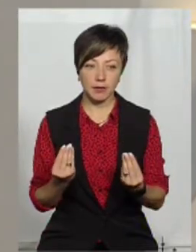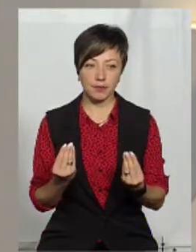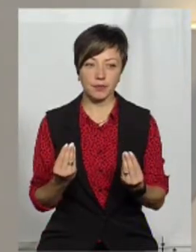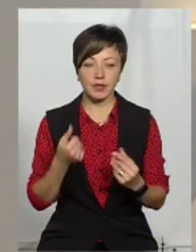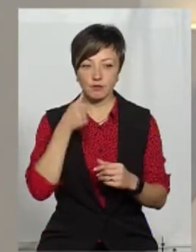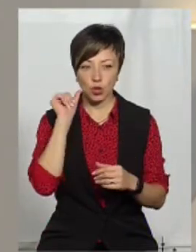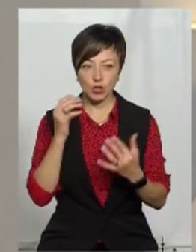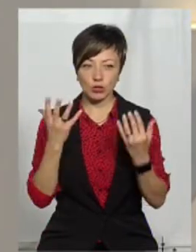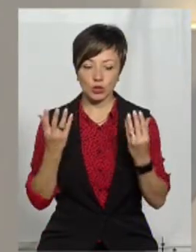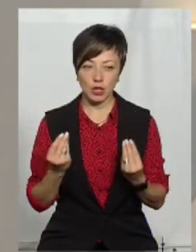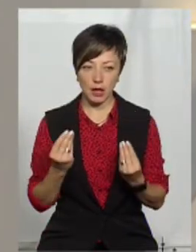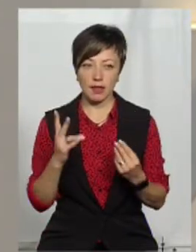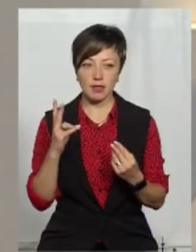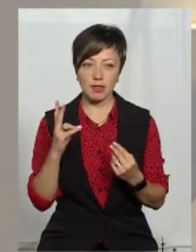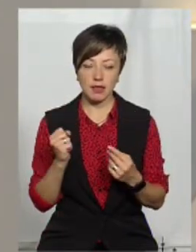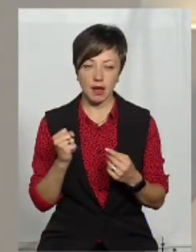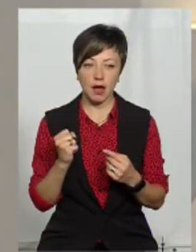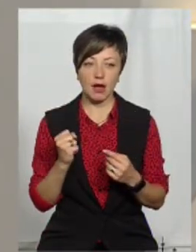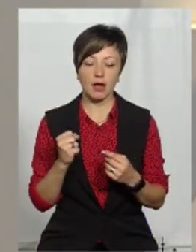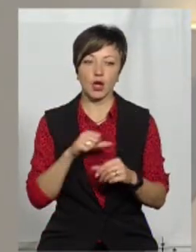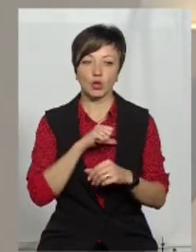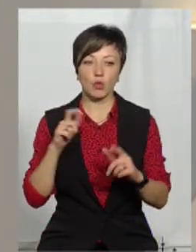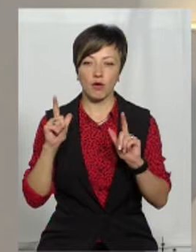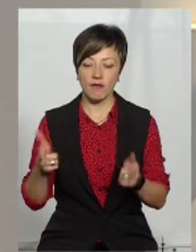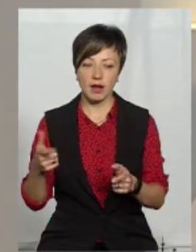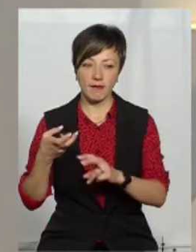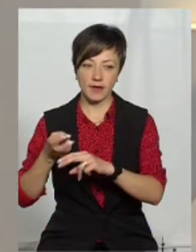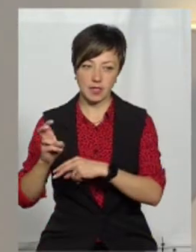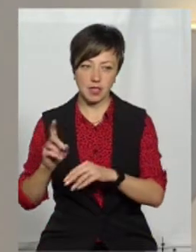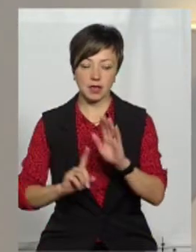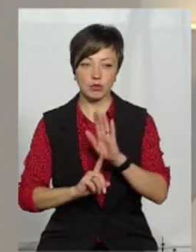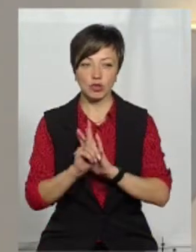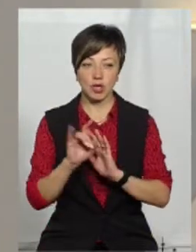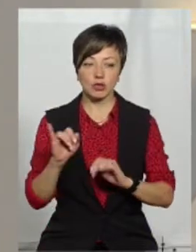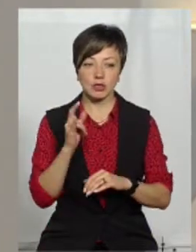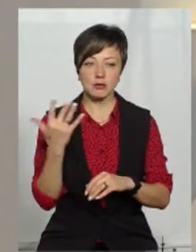з вчорашнього дня на добровільне виселення. Починаючи з